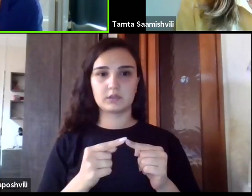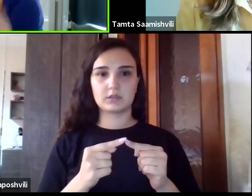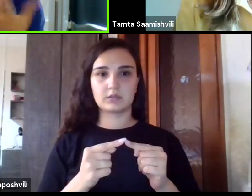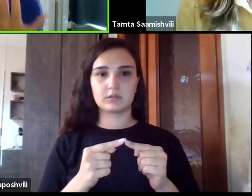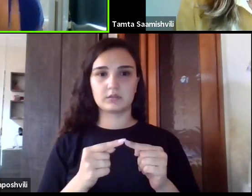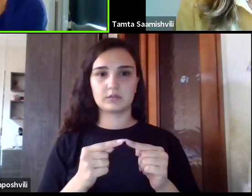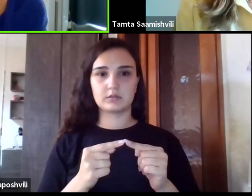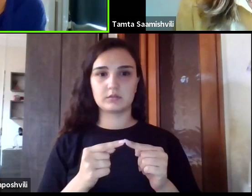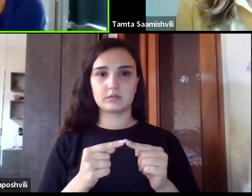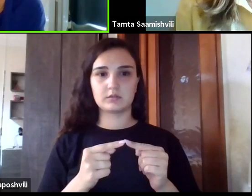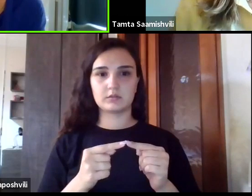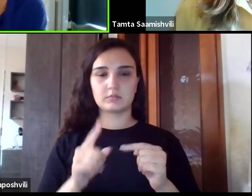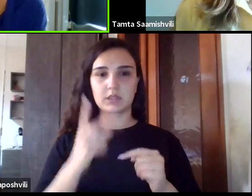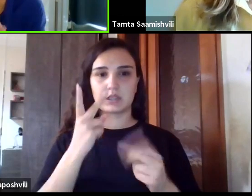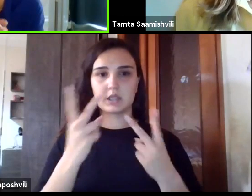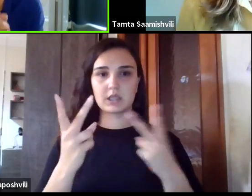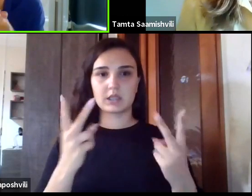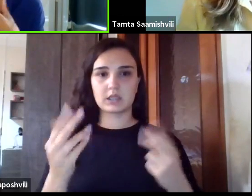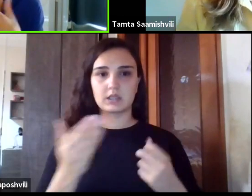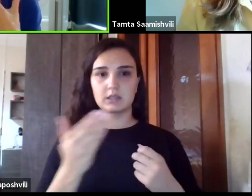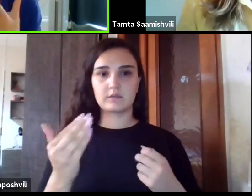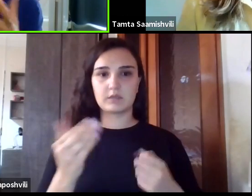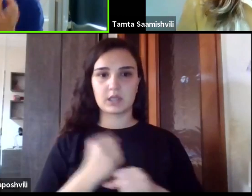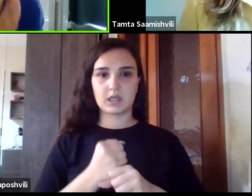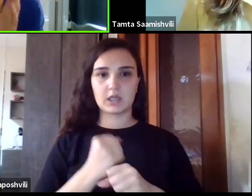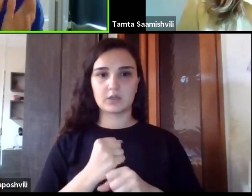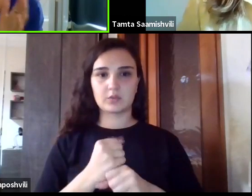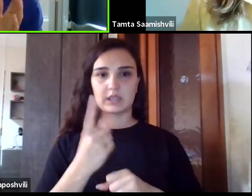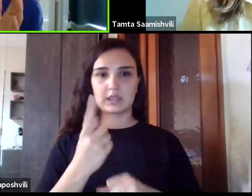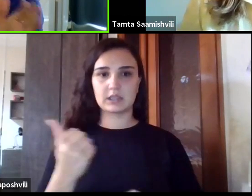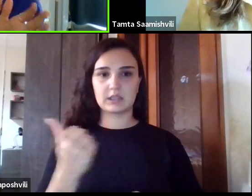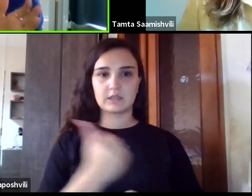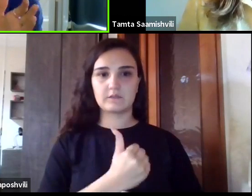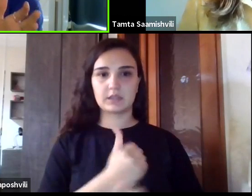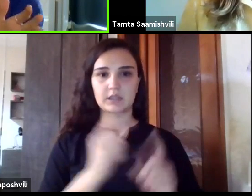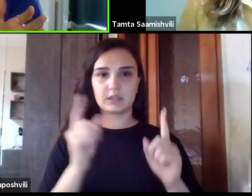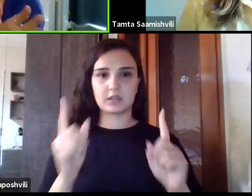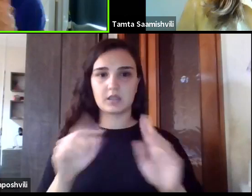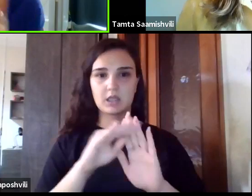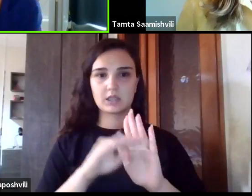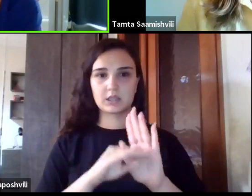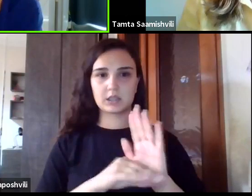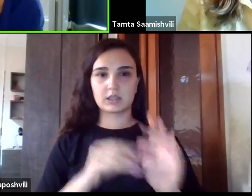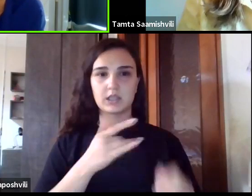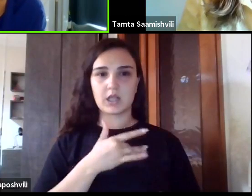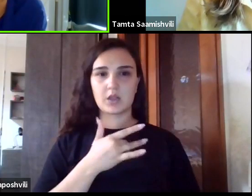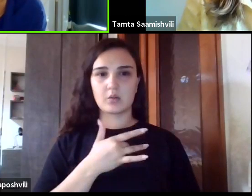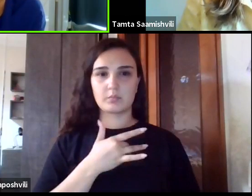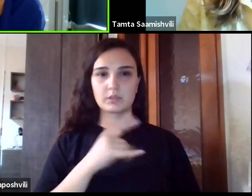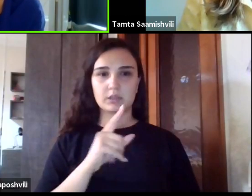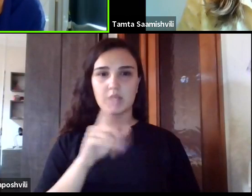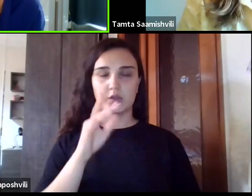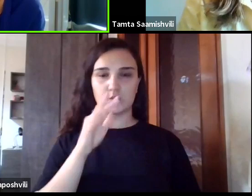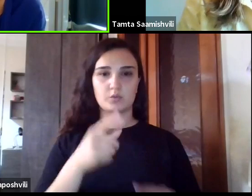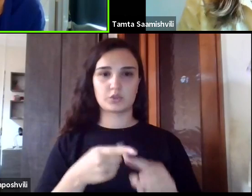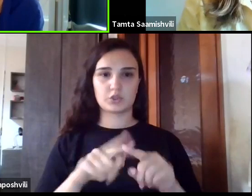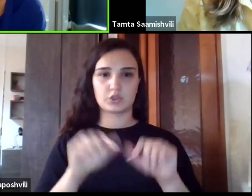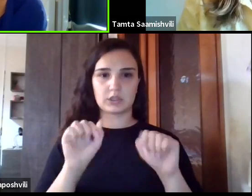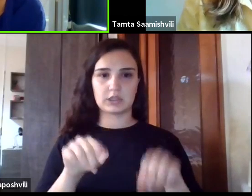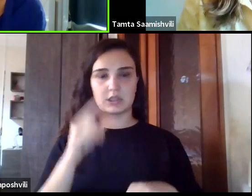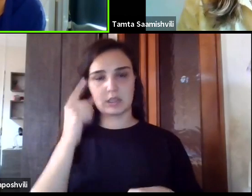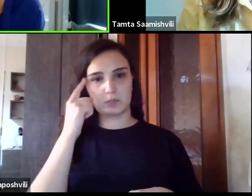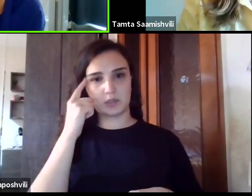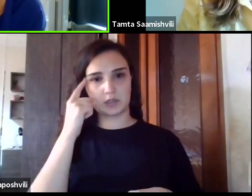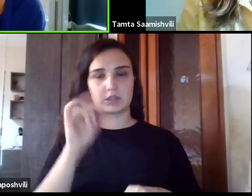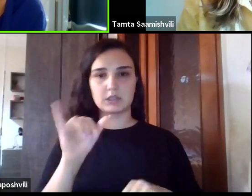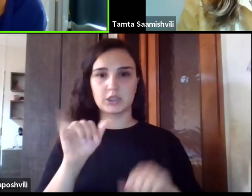რაღაცნაირად გადახედოთ თქვენს დღეს, გააკეთოთ ერთი კვირის განმავლობაში კიდე დაახლოებით რა მონაკვეთში შეგიძლიათ ესე დაფიქრდეთ, რომ